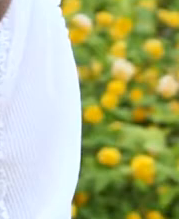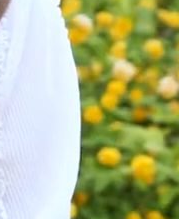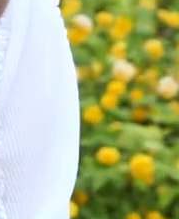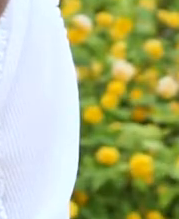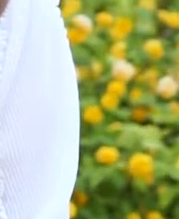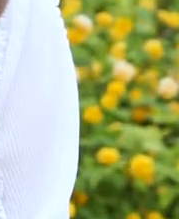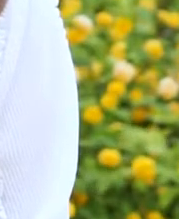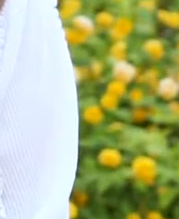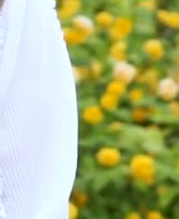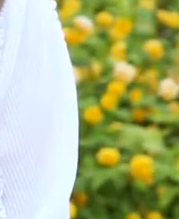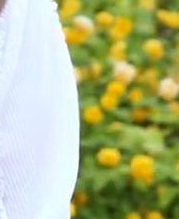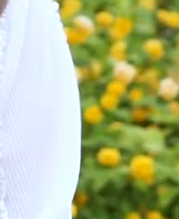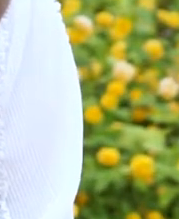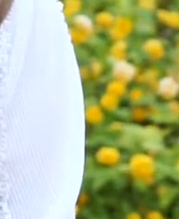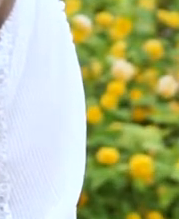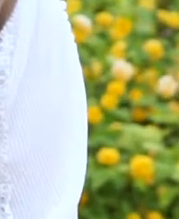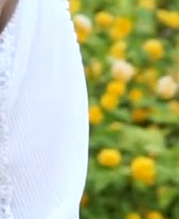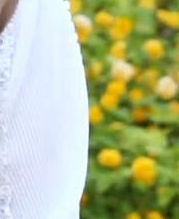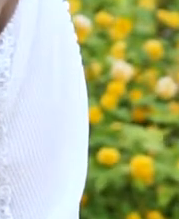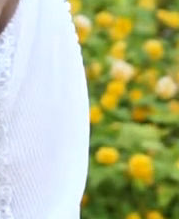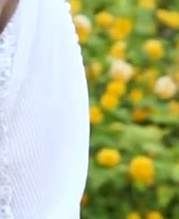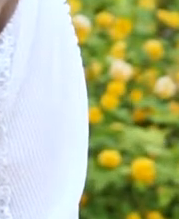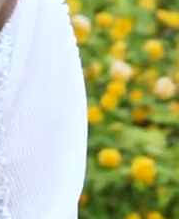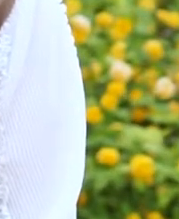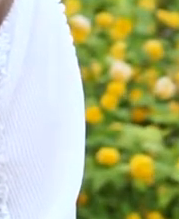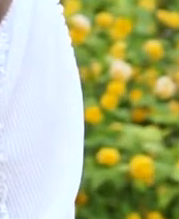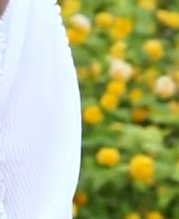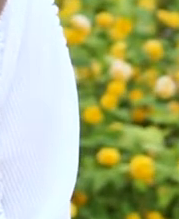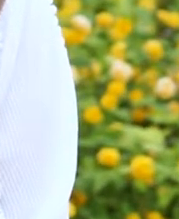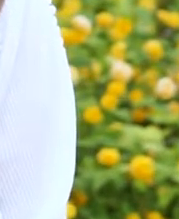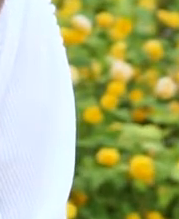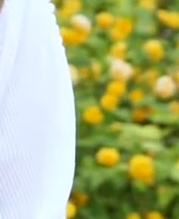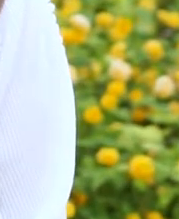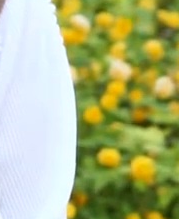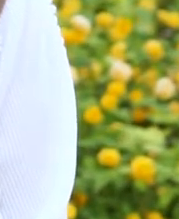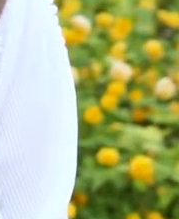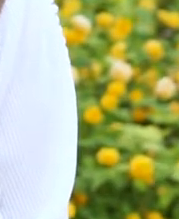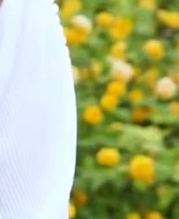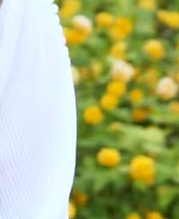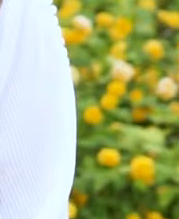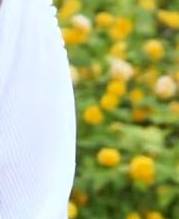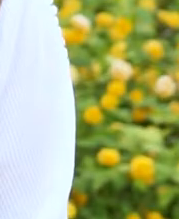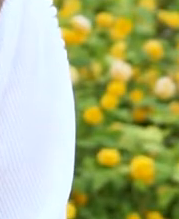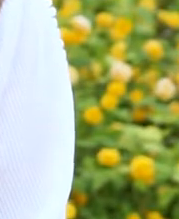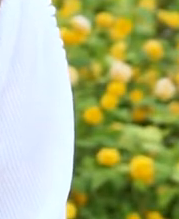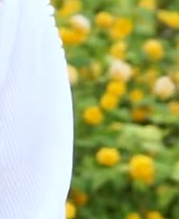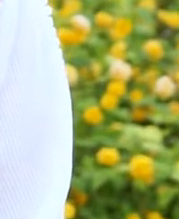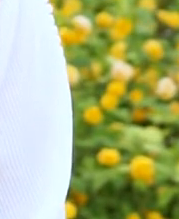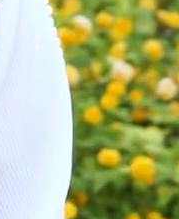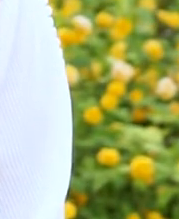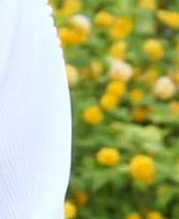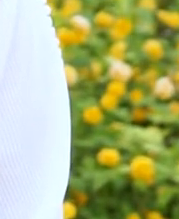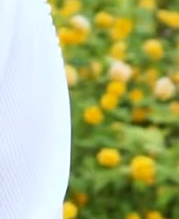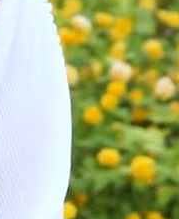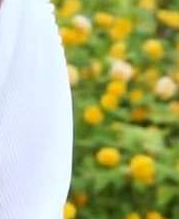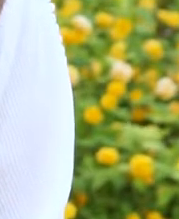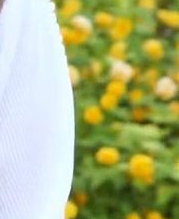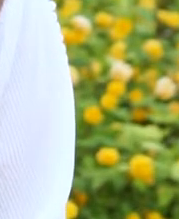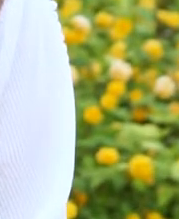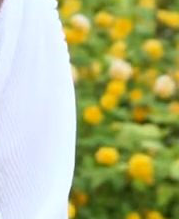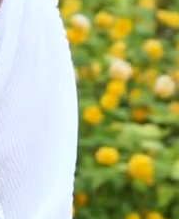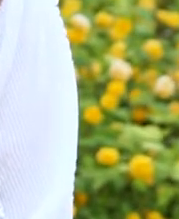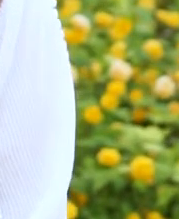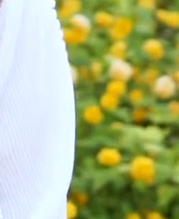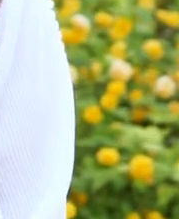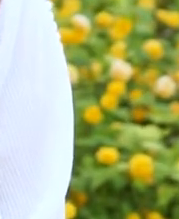강서구가 주민들이 도로명 주소를 쉽게 접할 수 있도록 지역 내 공공기관에 태양광 LED 건물 번호판을